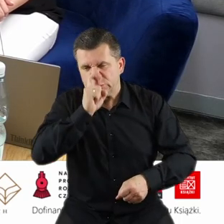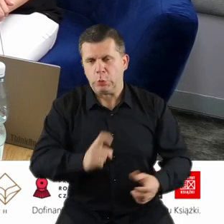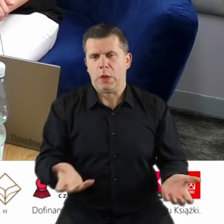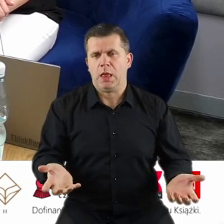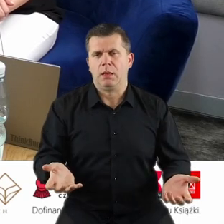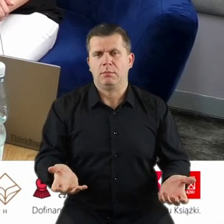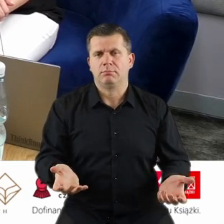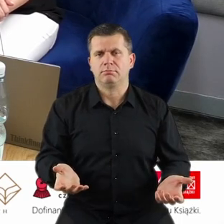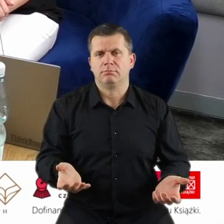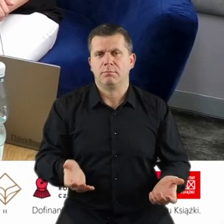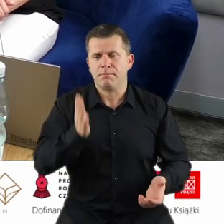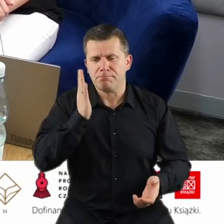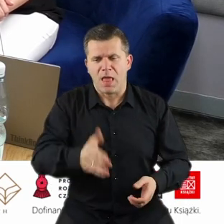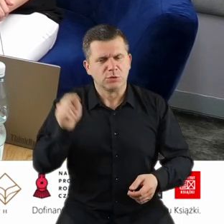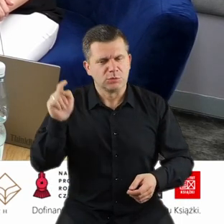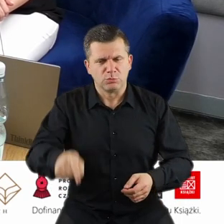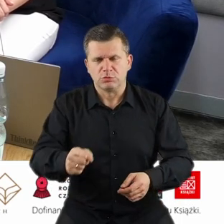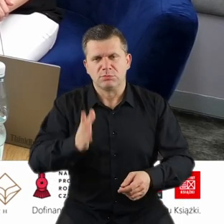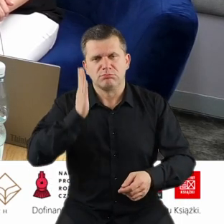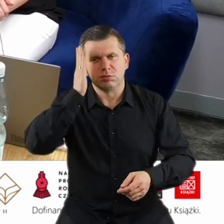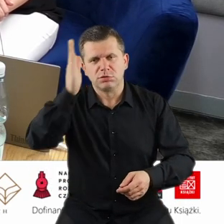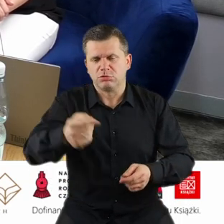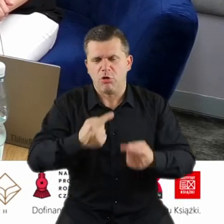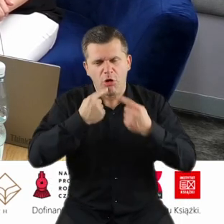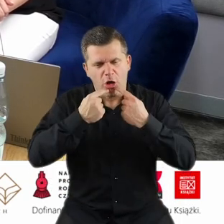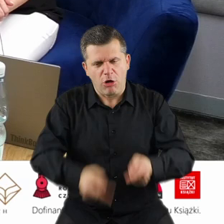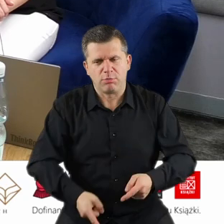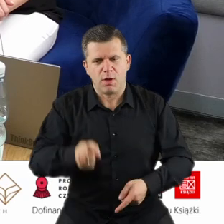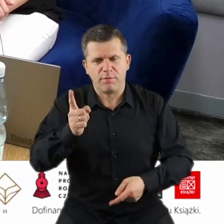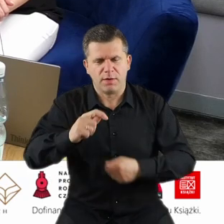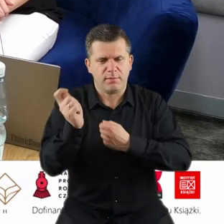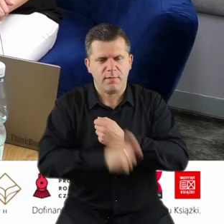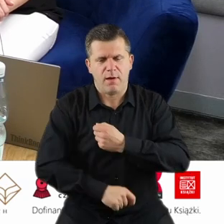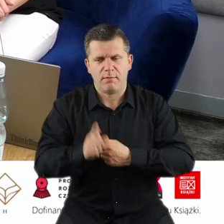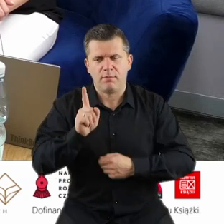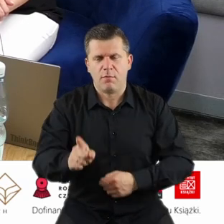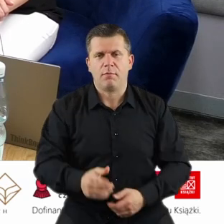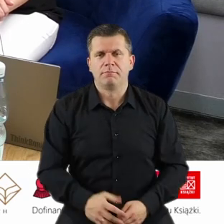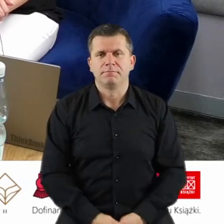jest złe i że będzie musiał za to odpowiedzieć kiedyś, że jest to niezgodne